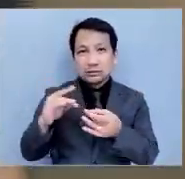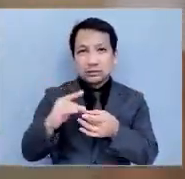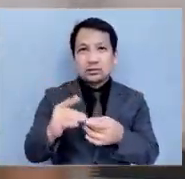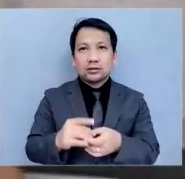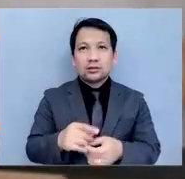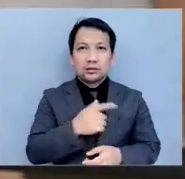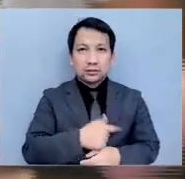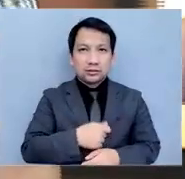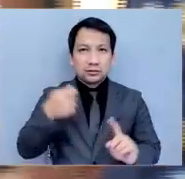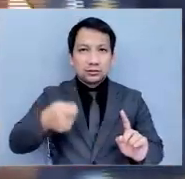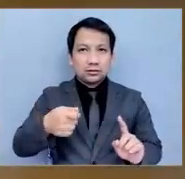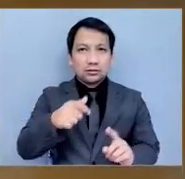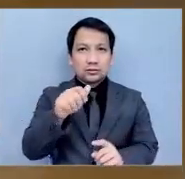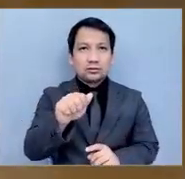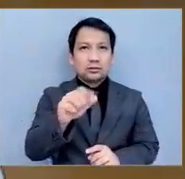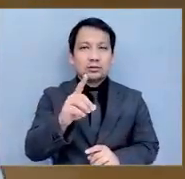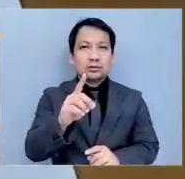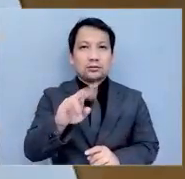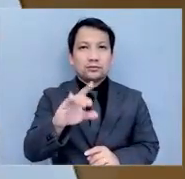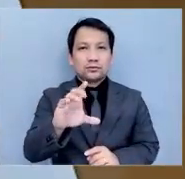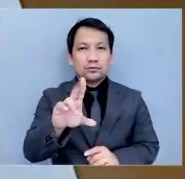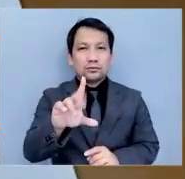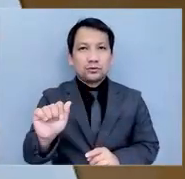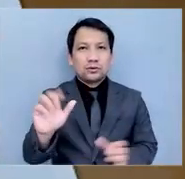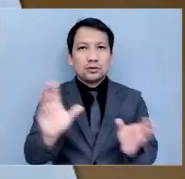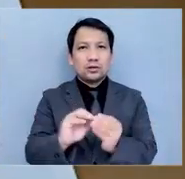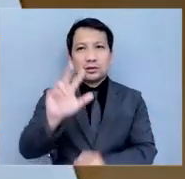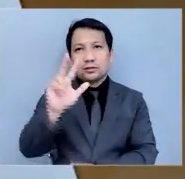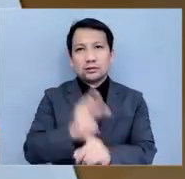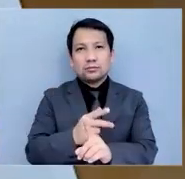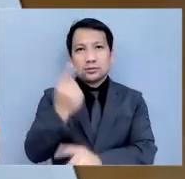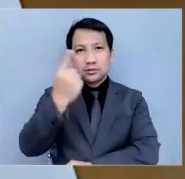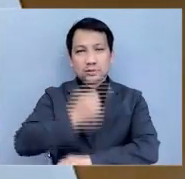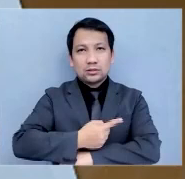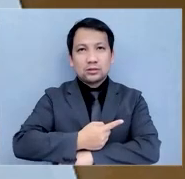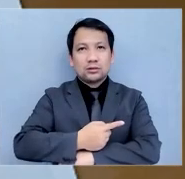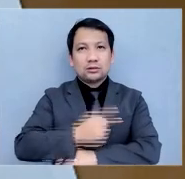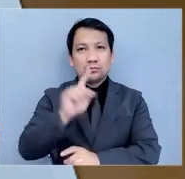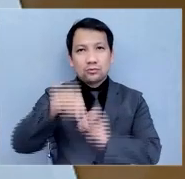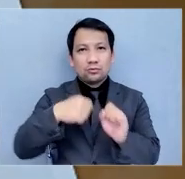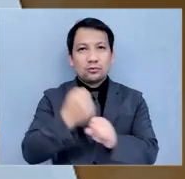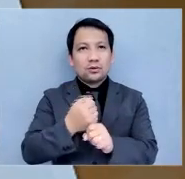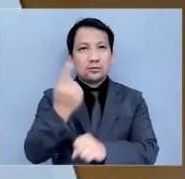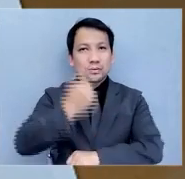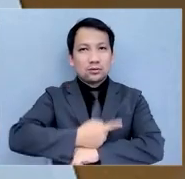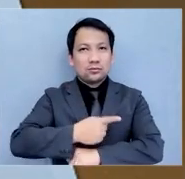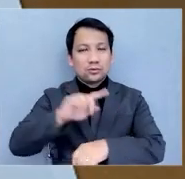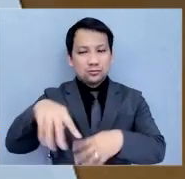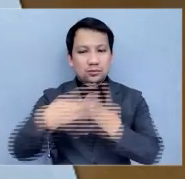guilty si Advincula. Sinintensyahan siya ng 3 buwan at 1 araw hanggang 1 taon at 1 araw na